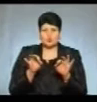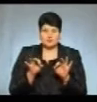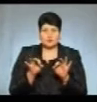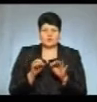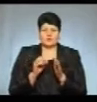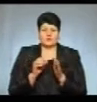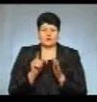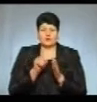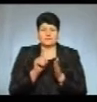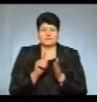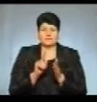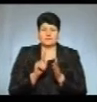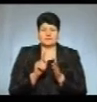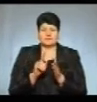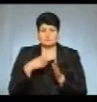облікових записів